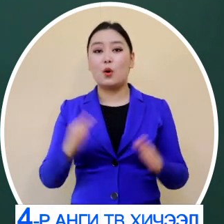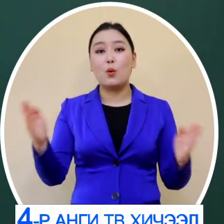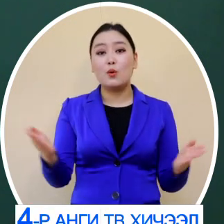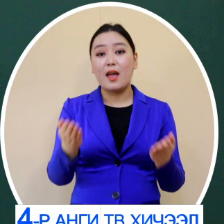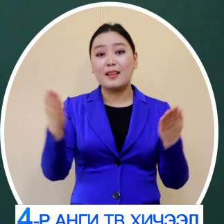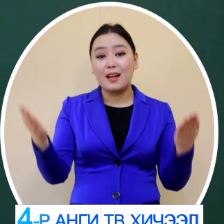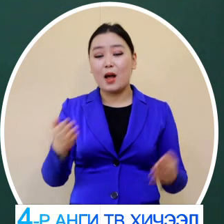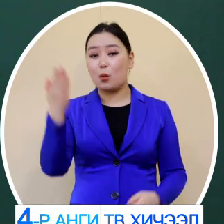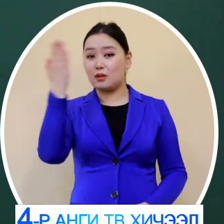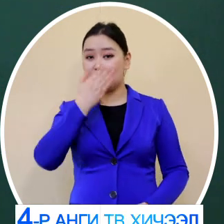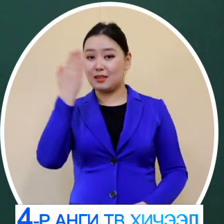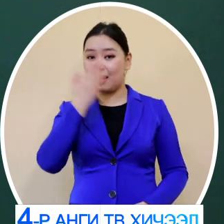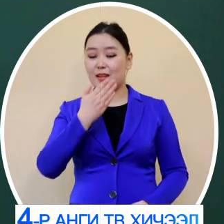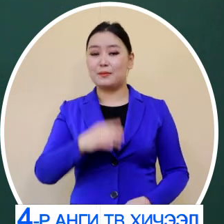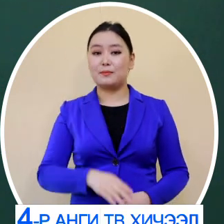уриалга уншихдаа